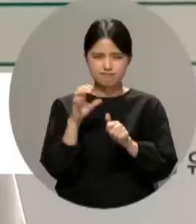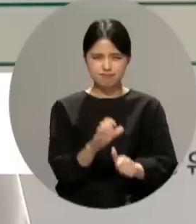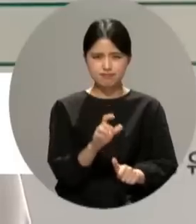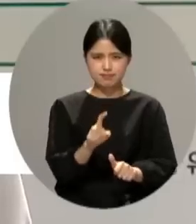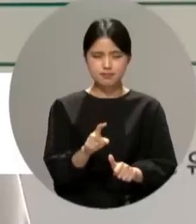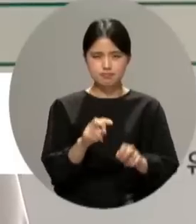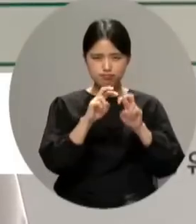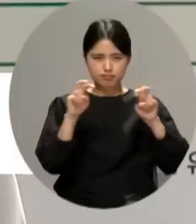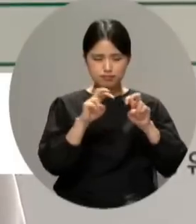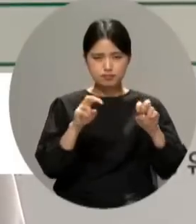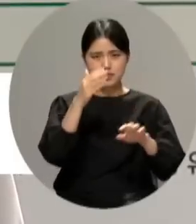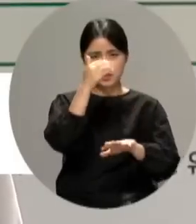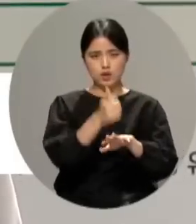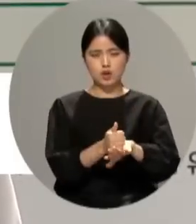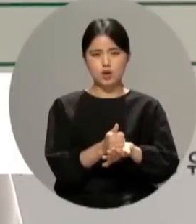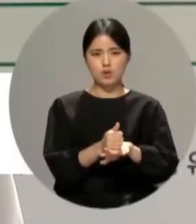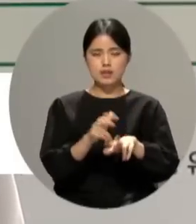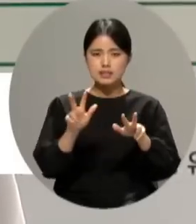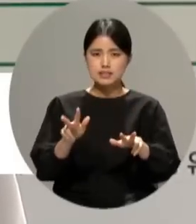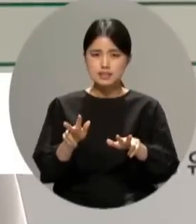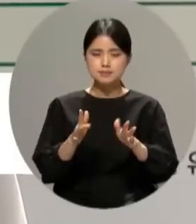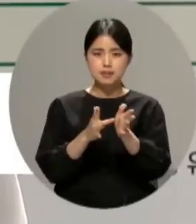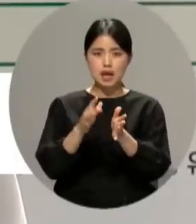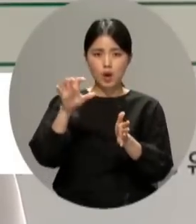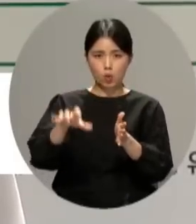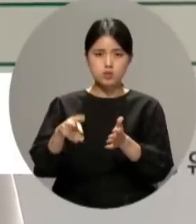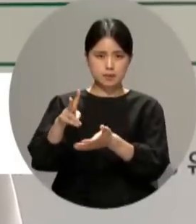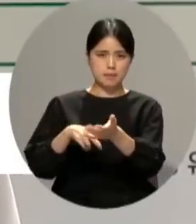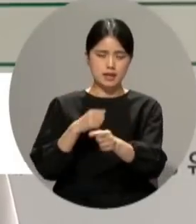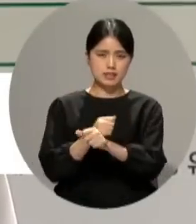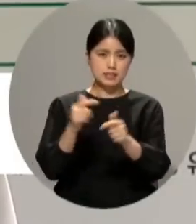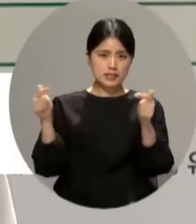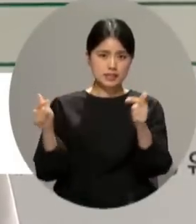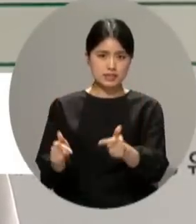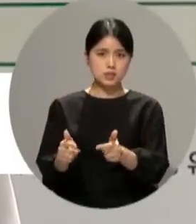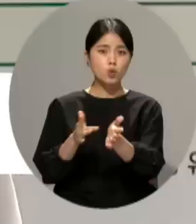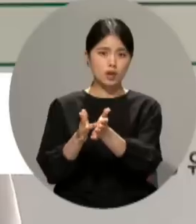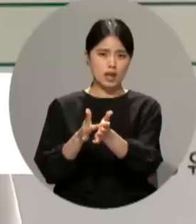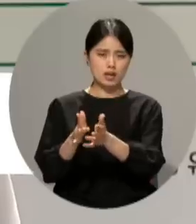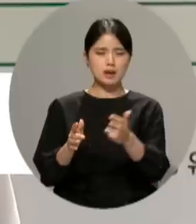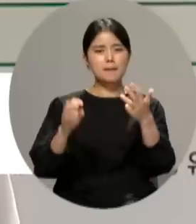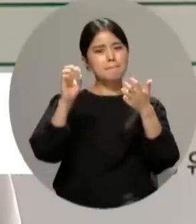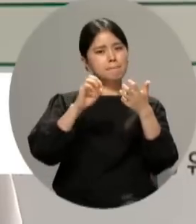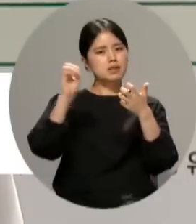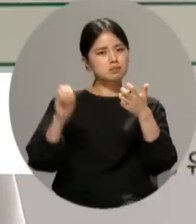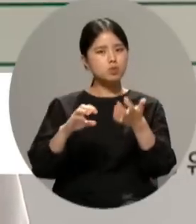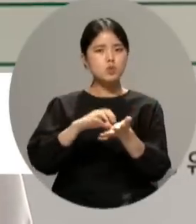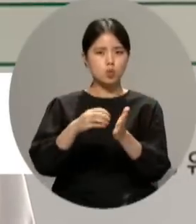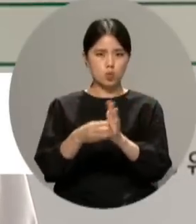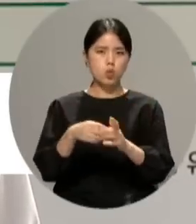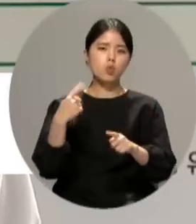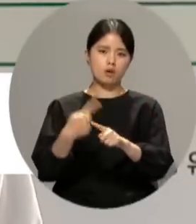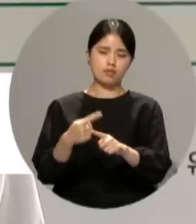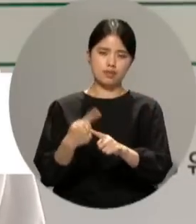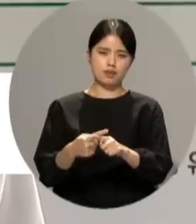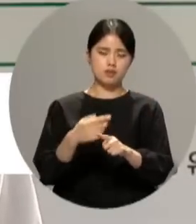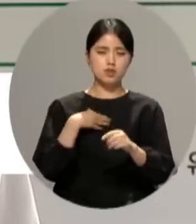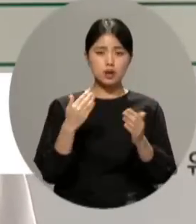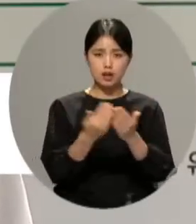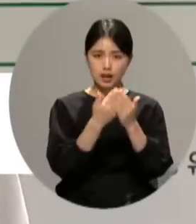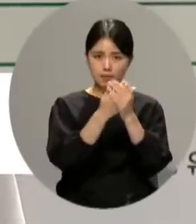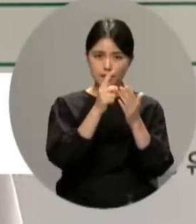결과 아 시중에서 판매되고 있는 당뇨병 치료제가 1 80퍼센트 정도 수준을 보였는데 저희가 개발한